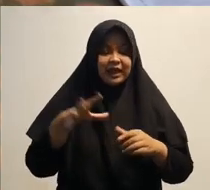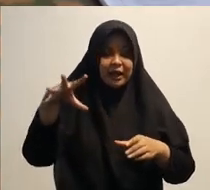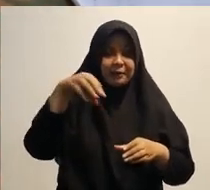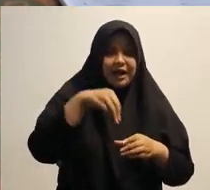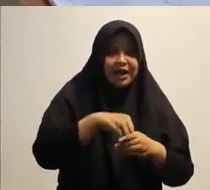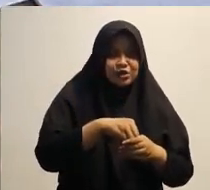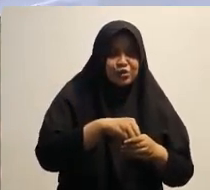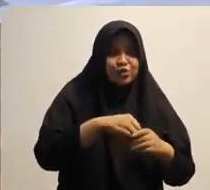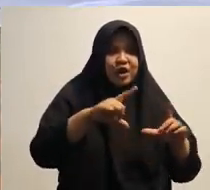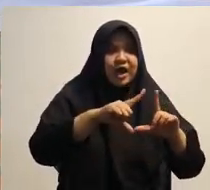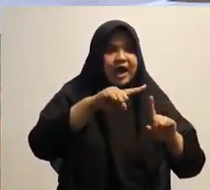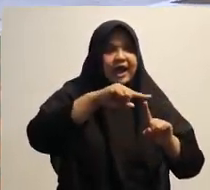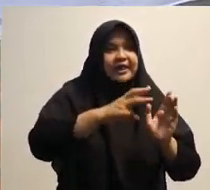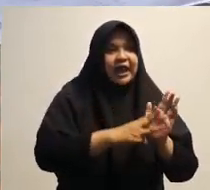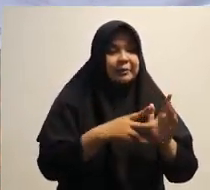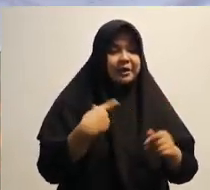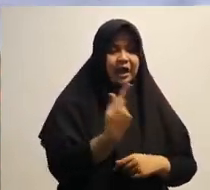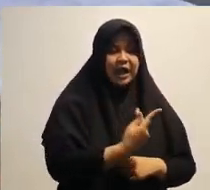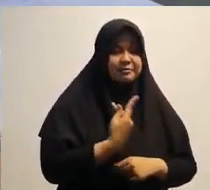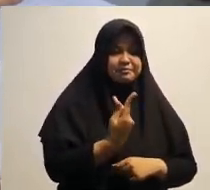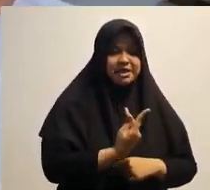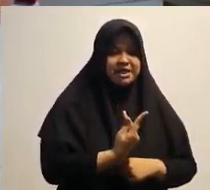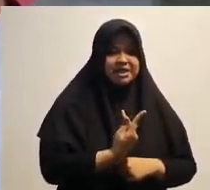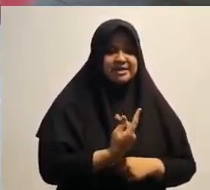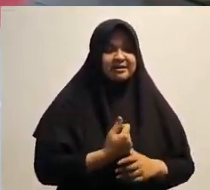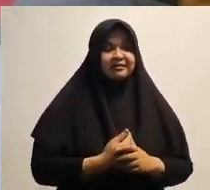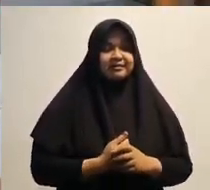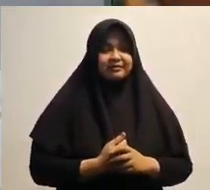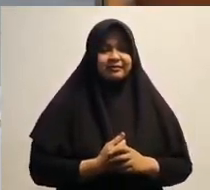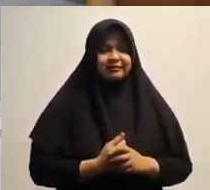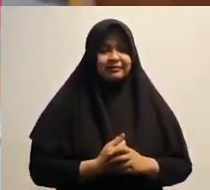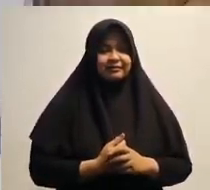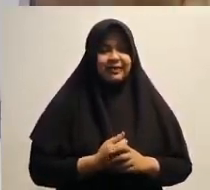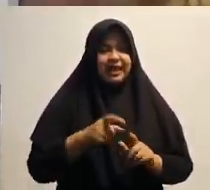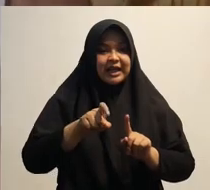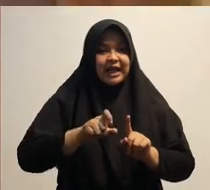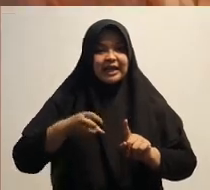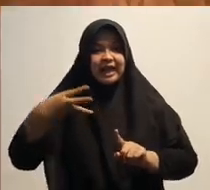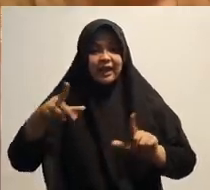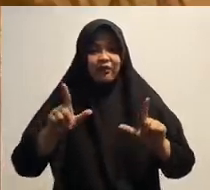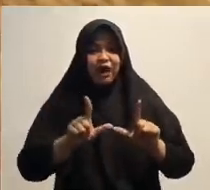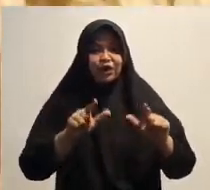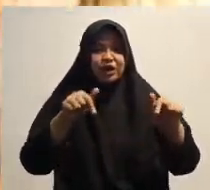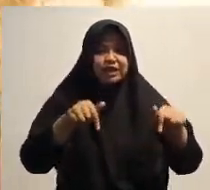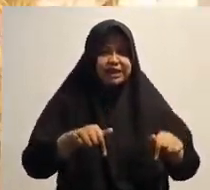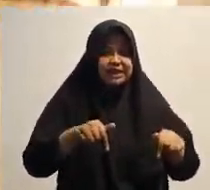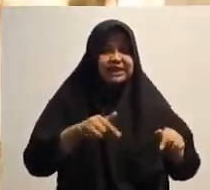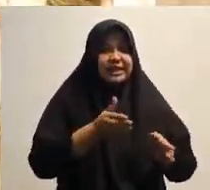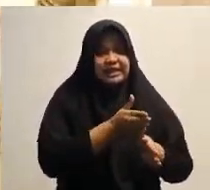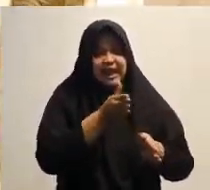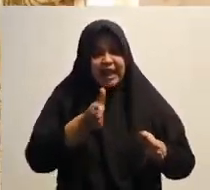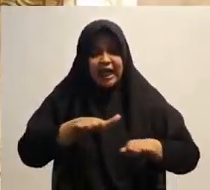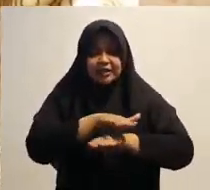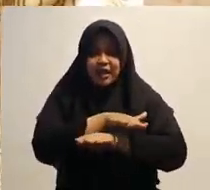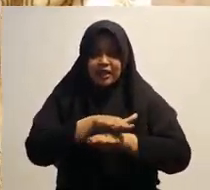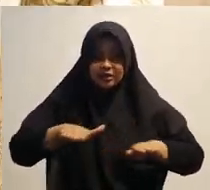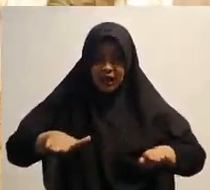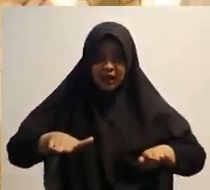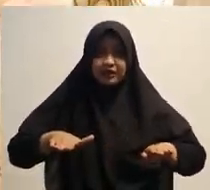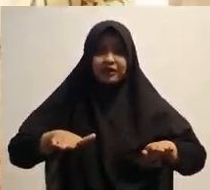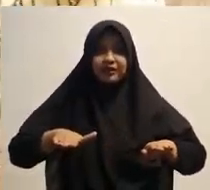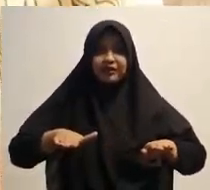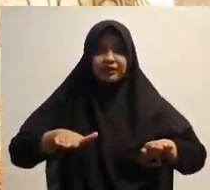digesek masuk ke ATM kami, ATM kami dari warung ini. Terus setelah